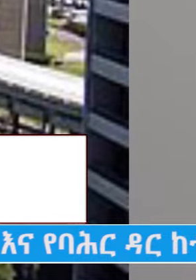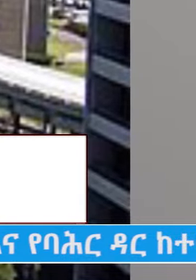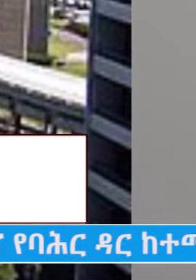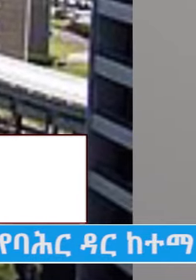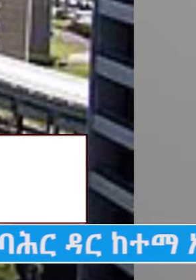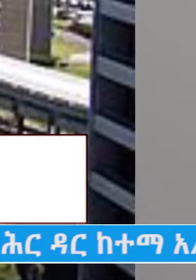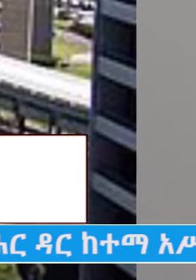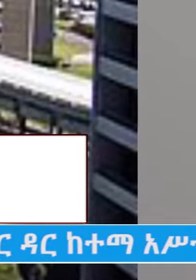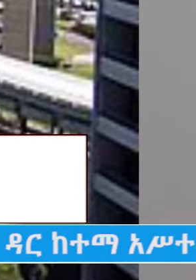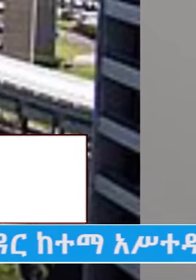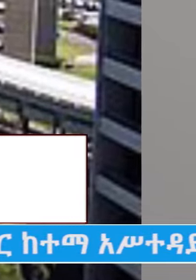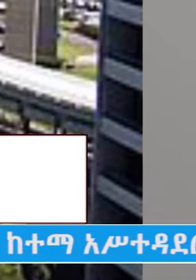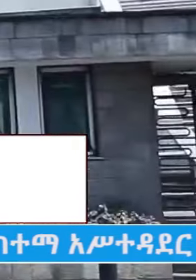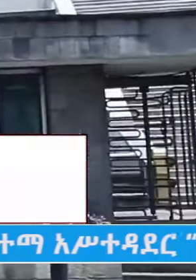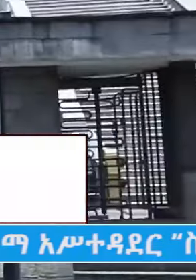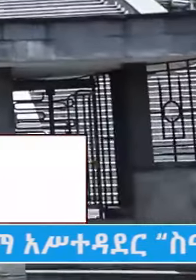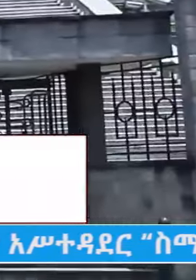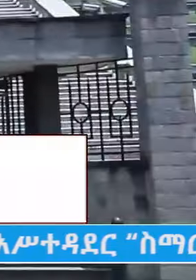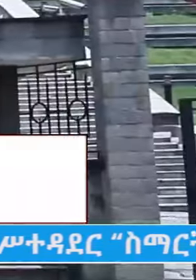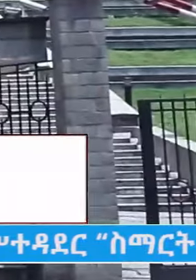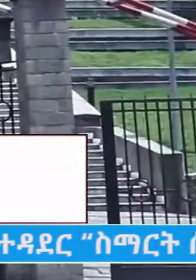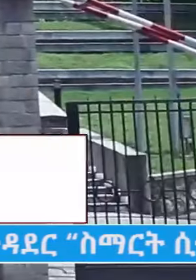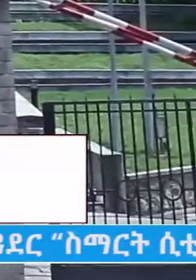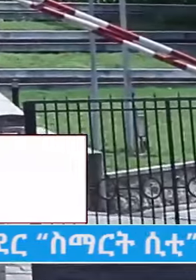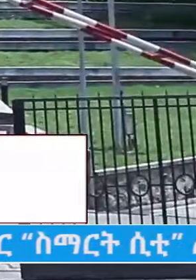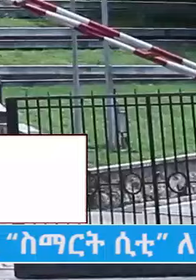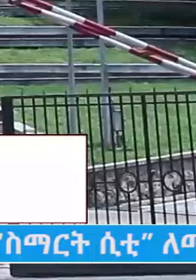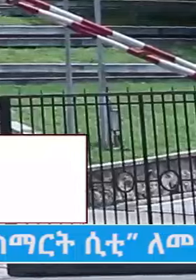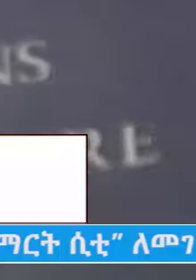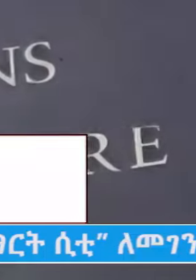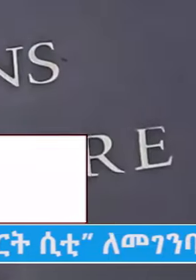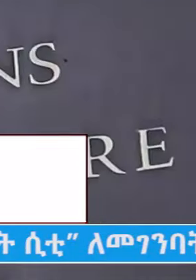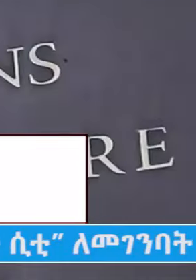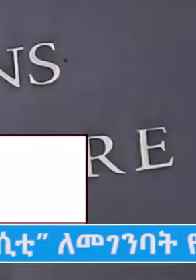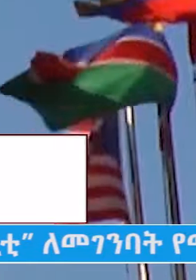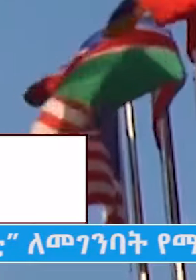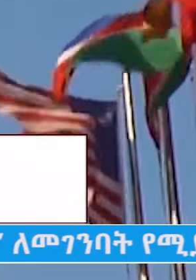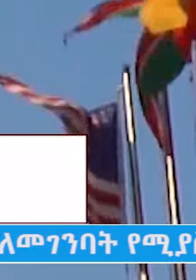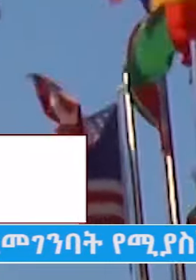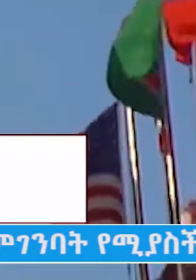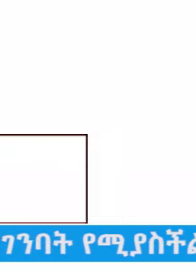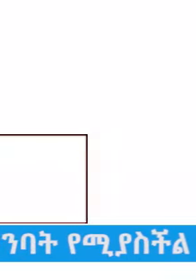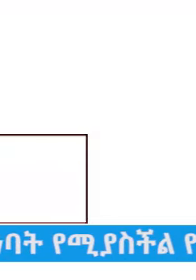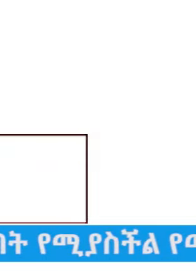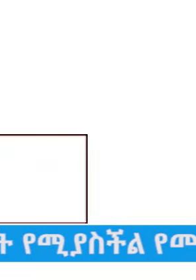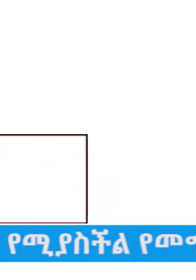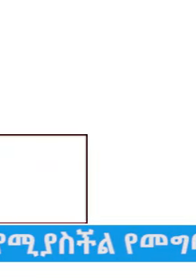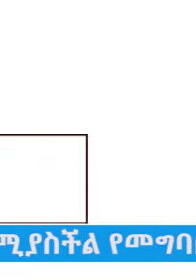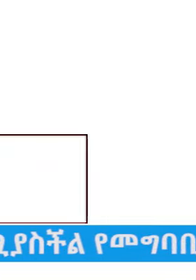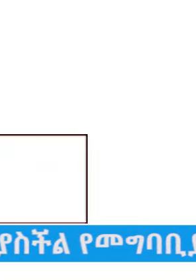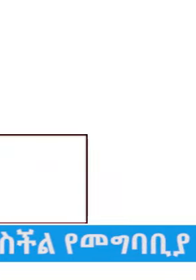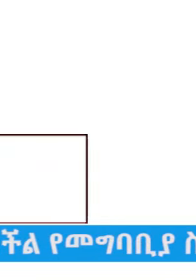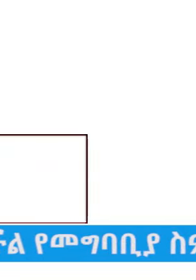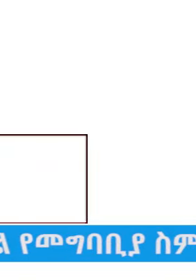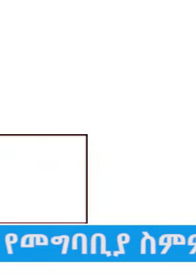መርቀው የመሰረቱትን ይህን ህንፃ ጥር 29 ቀን 1953 ዓ.ም የአፍሪካ ኢኮኖሚ ኮሚሽን ብለው ሰየሙት